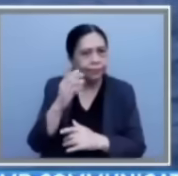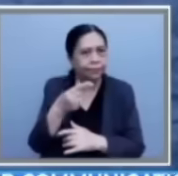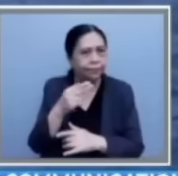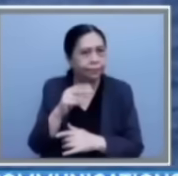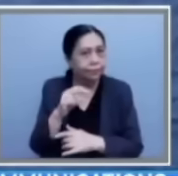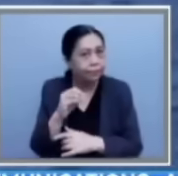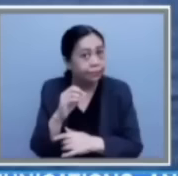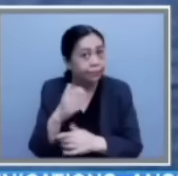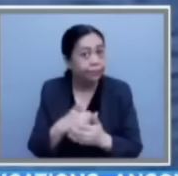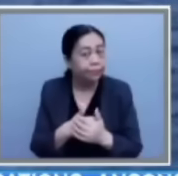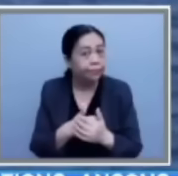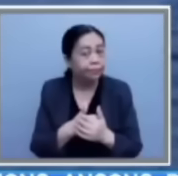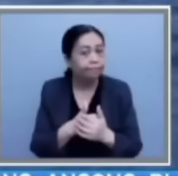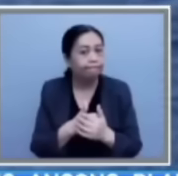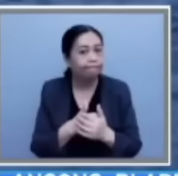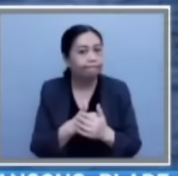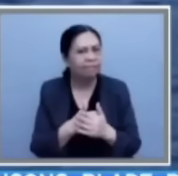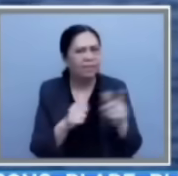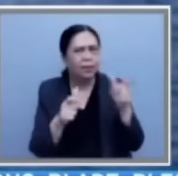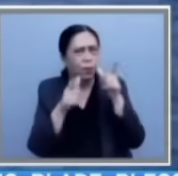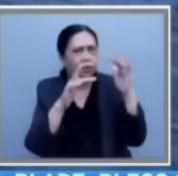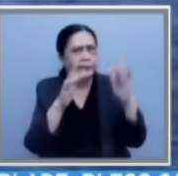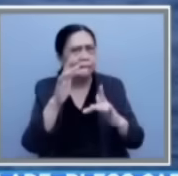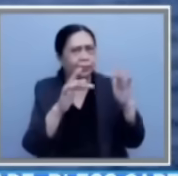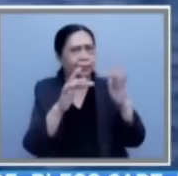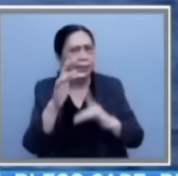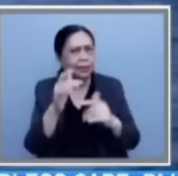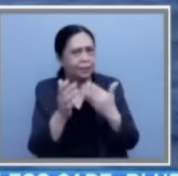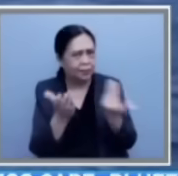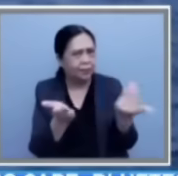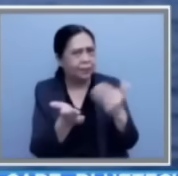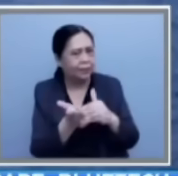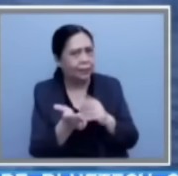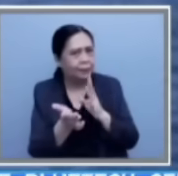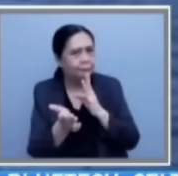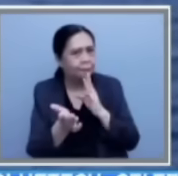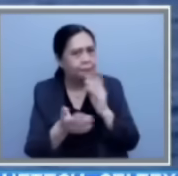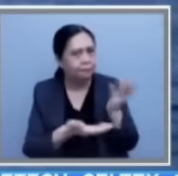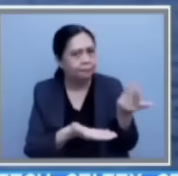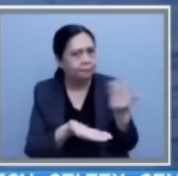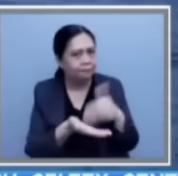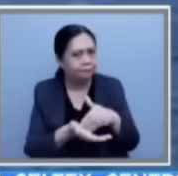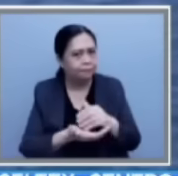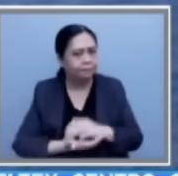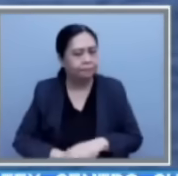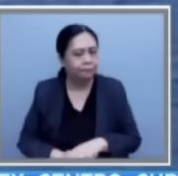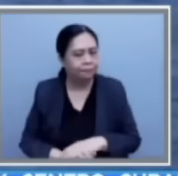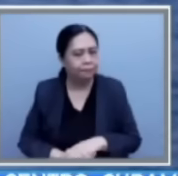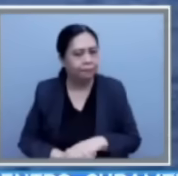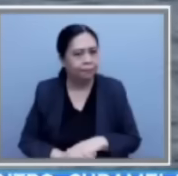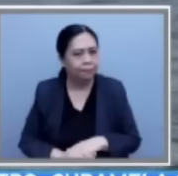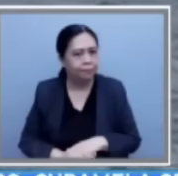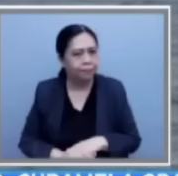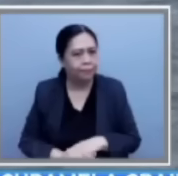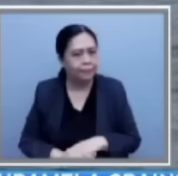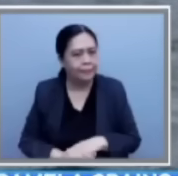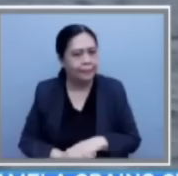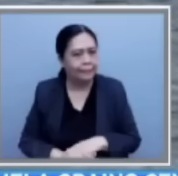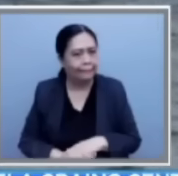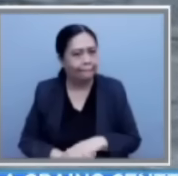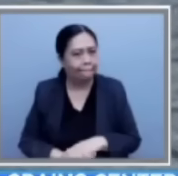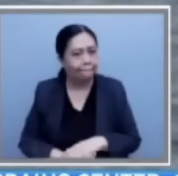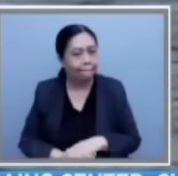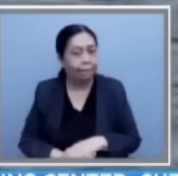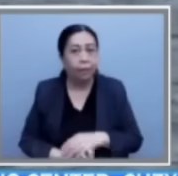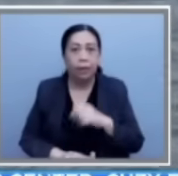Chino Yes Chino medyo nawawala ka lang paulit lamang ha Yes ah Cony hindi lang Ano